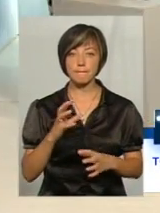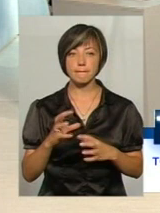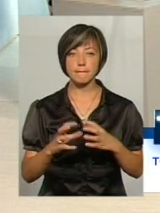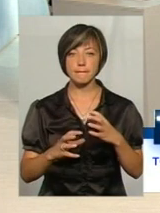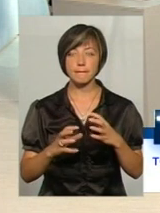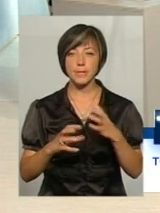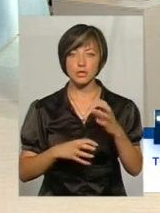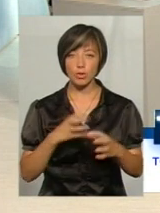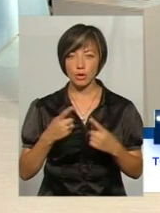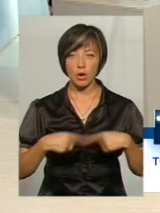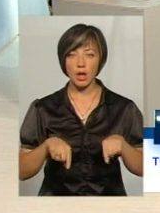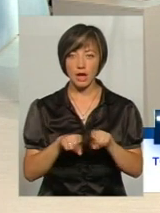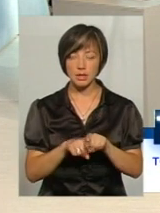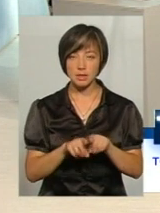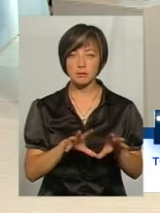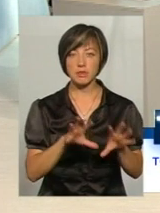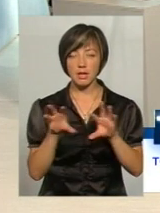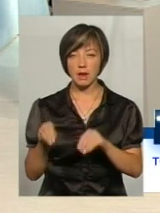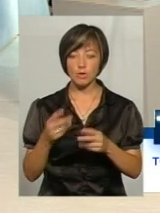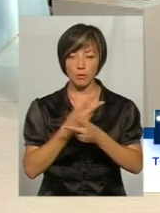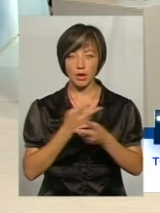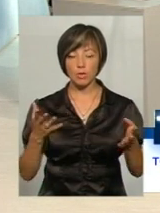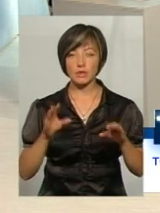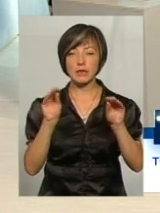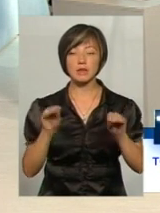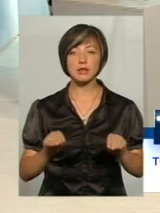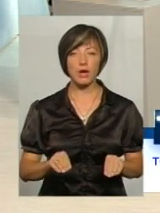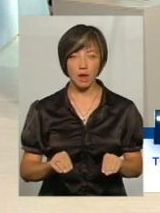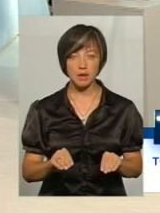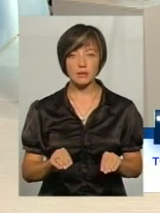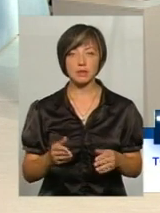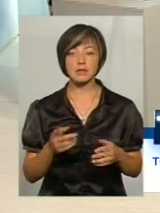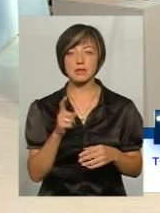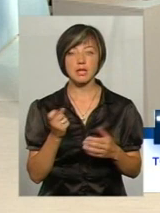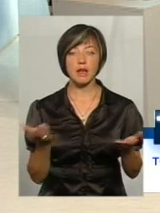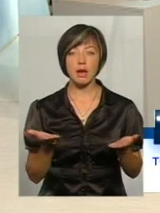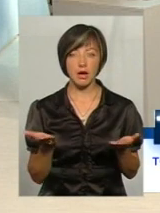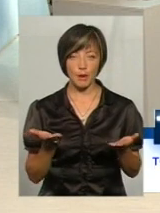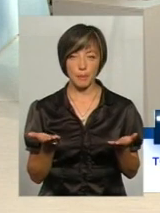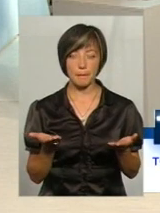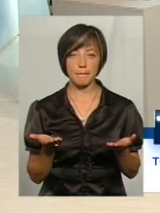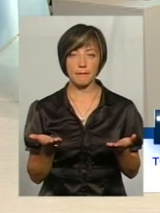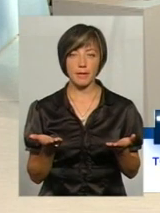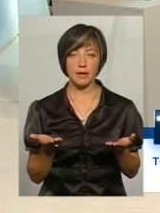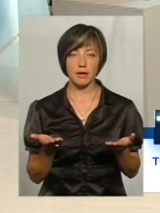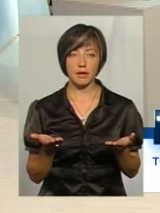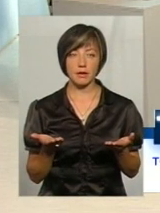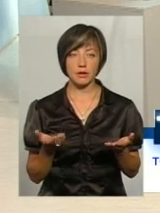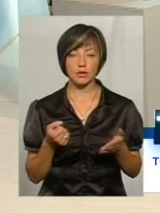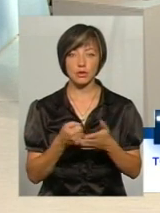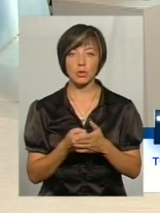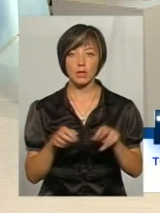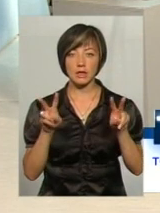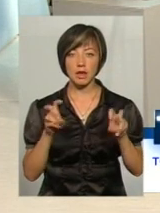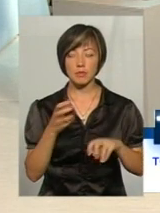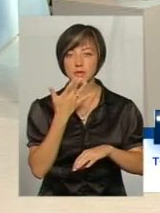міжнародної організації з міграції оприлюднили статистичні дані, за якими ми вже так йдемо до теми